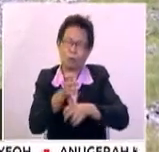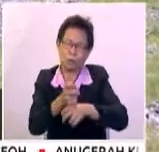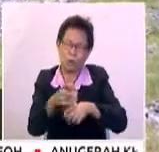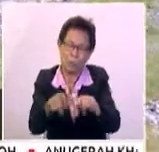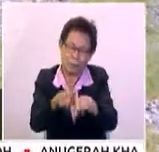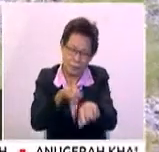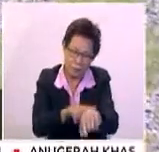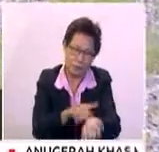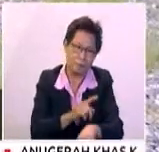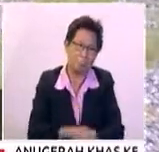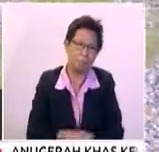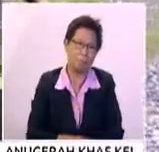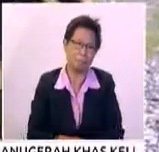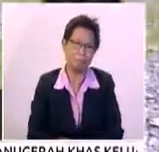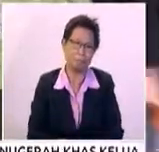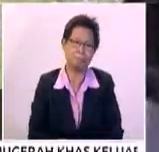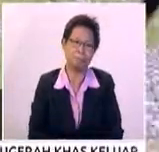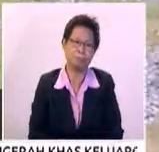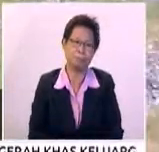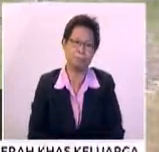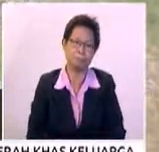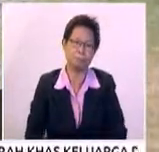sebegini.